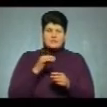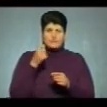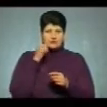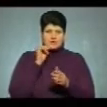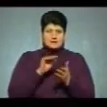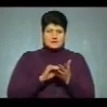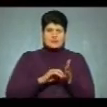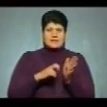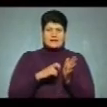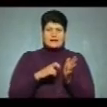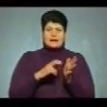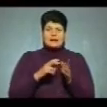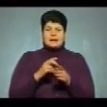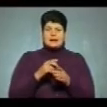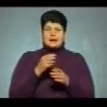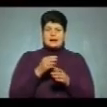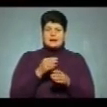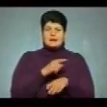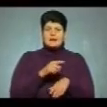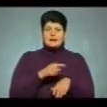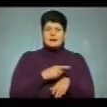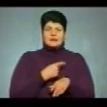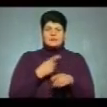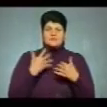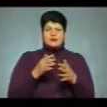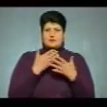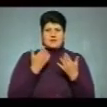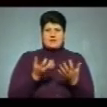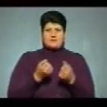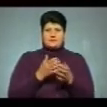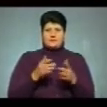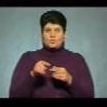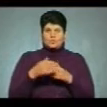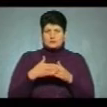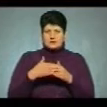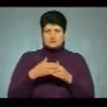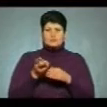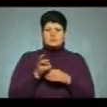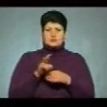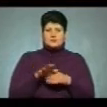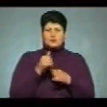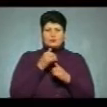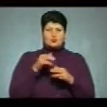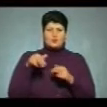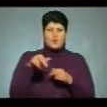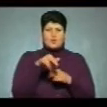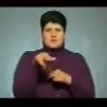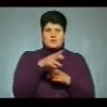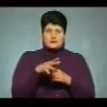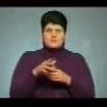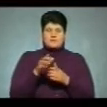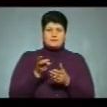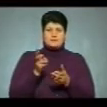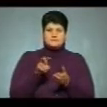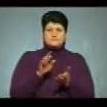лікарка рецепт, а сьогодні вже нема, не получають. Я тільки тут, бо то близько зійшла, бо не можу ходити, зійшла тут в центрі